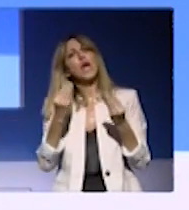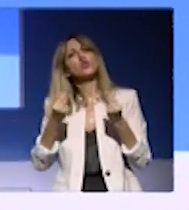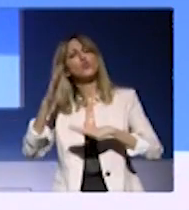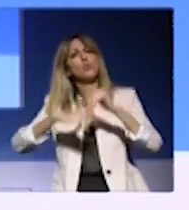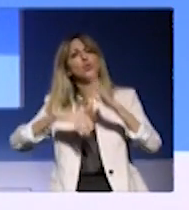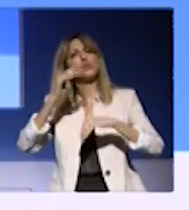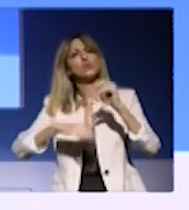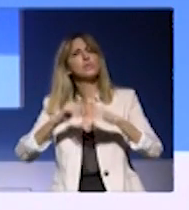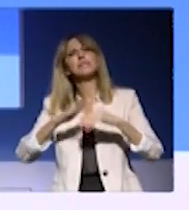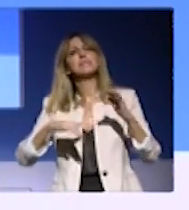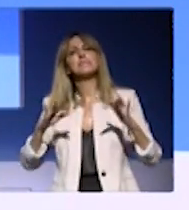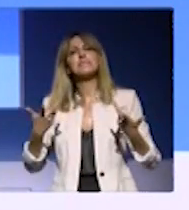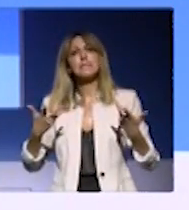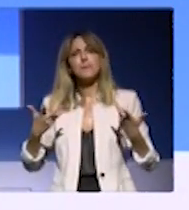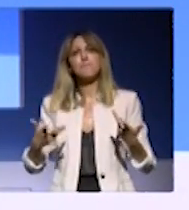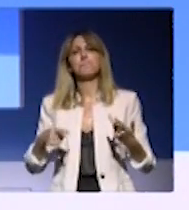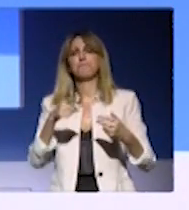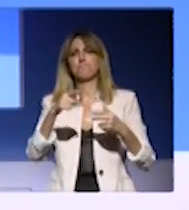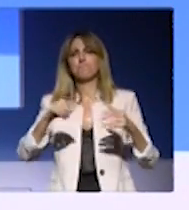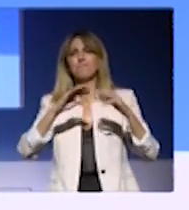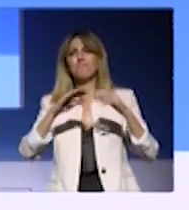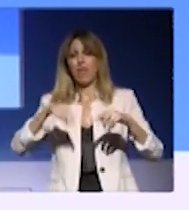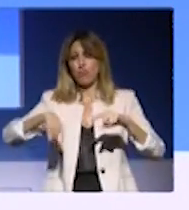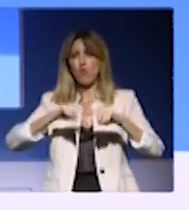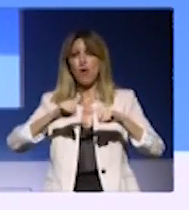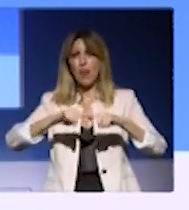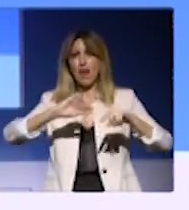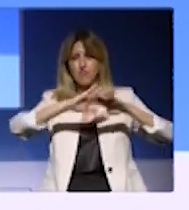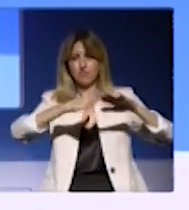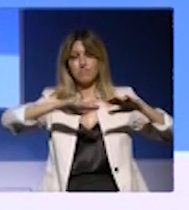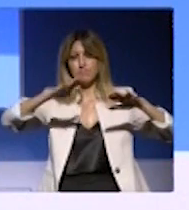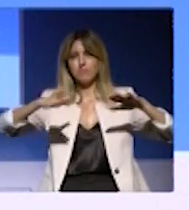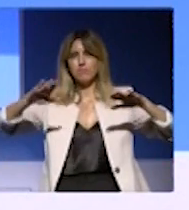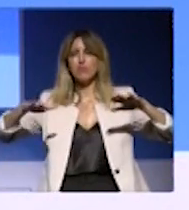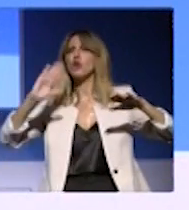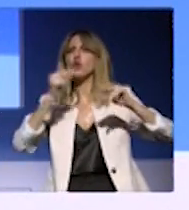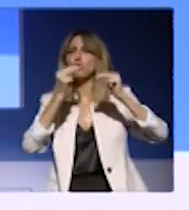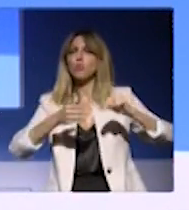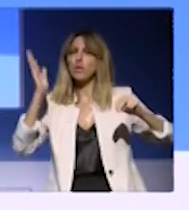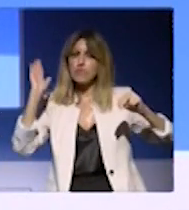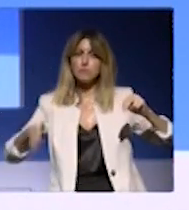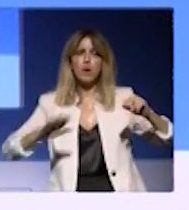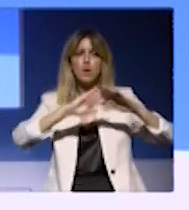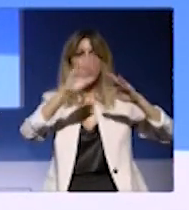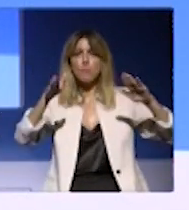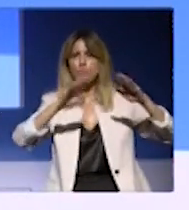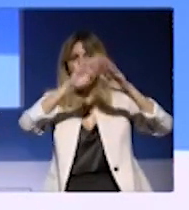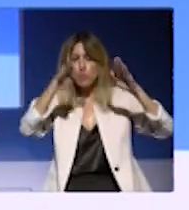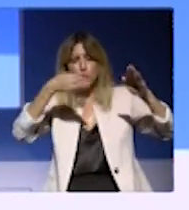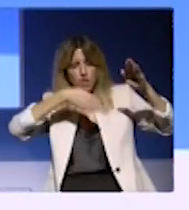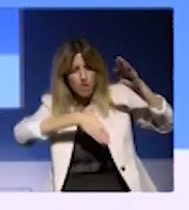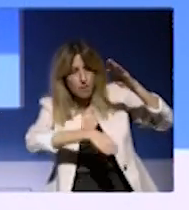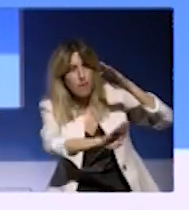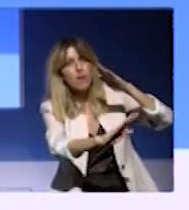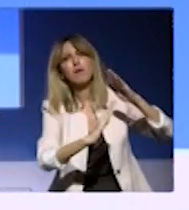χώρα μας να έχουμε κλίσεις, να έχουμε το ανάγλυφο εκείνο το οποίο μας επιτρέπει να μπορούμε να κατασκευάζουμε υπόσκαφα κτίρια. Και